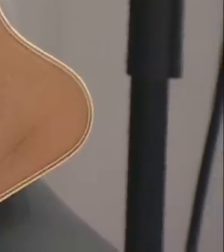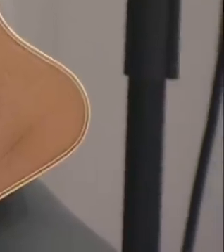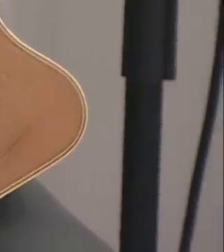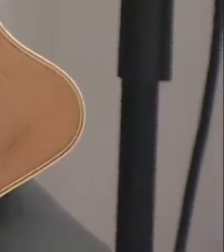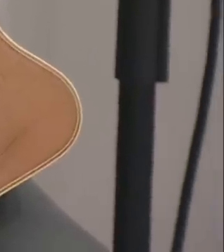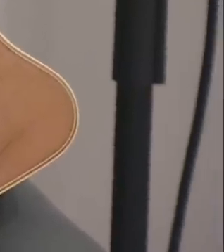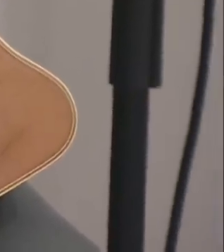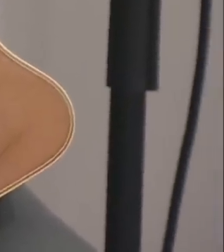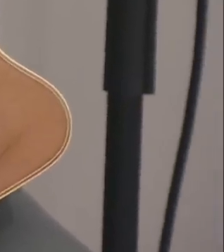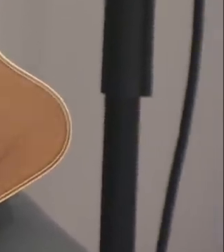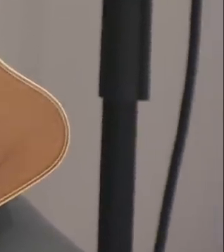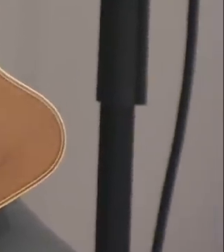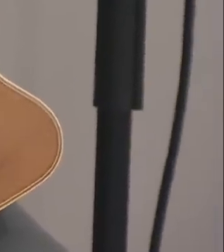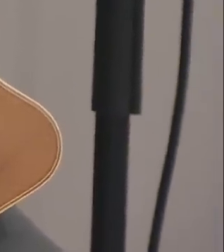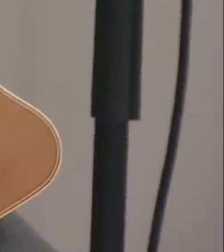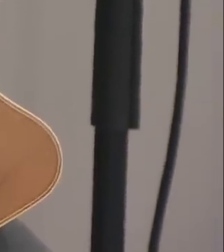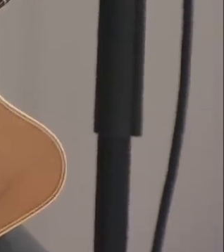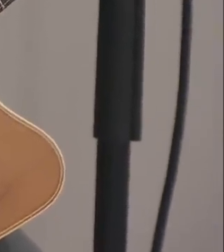nammadek